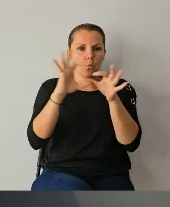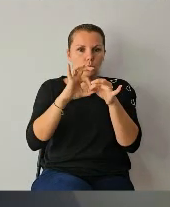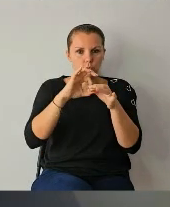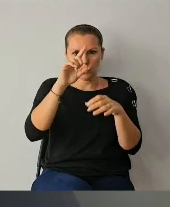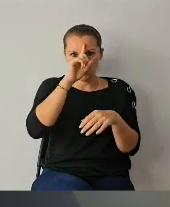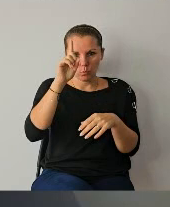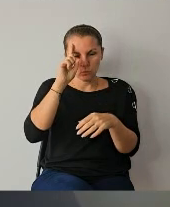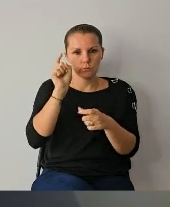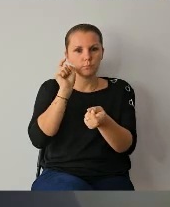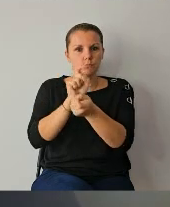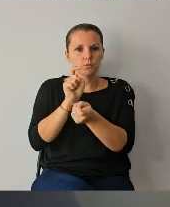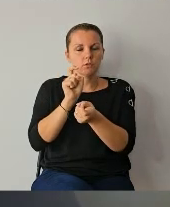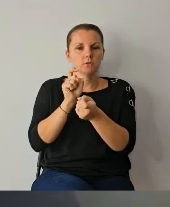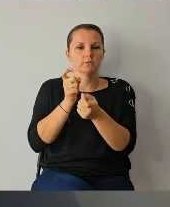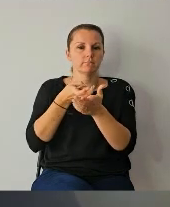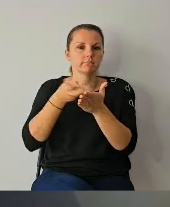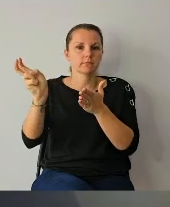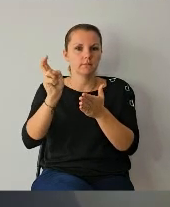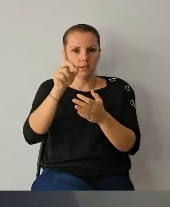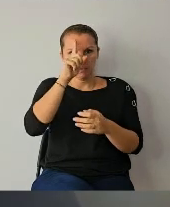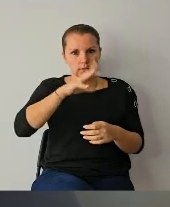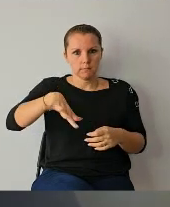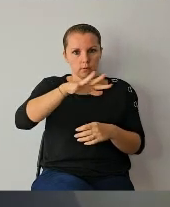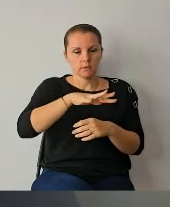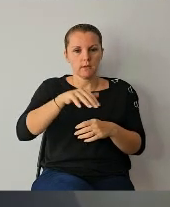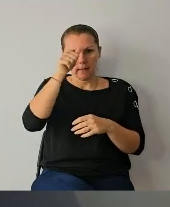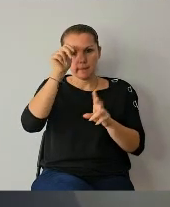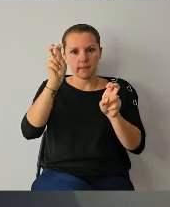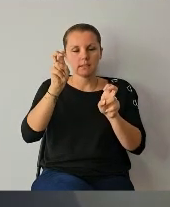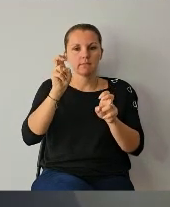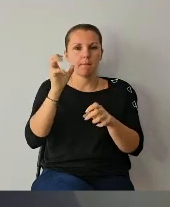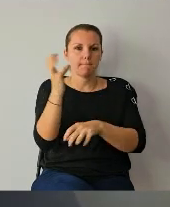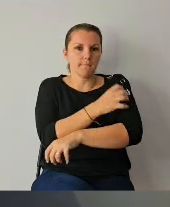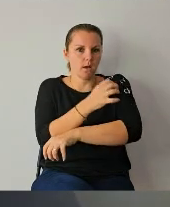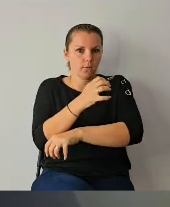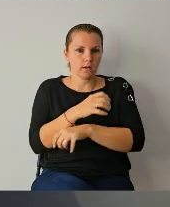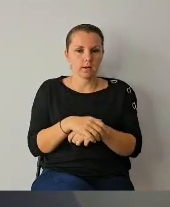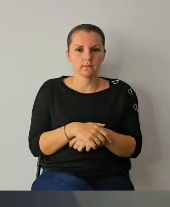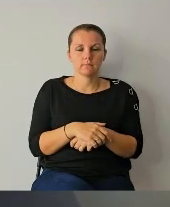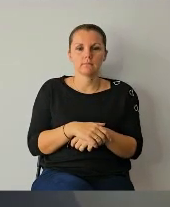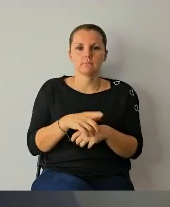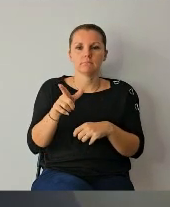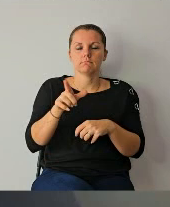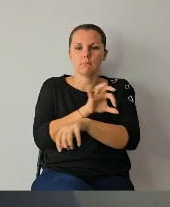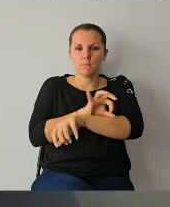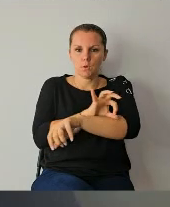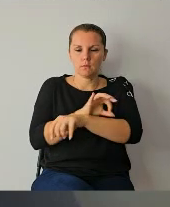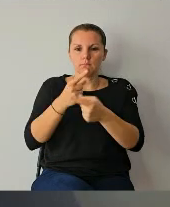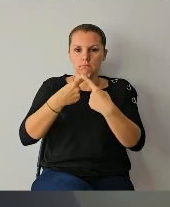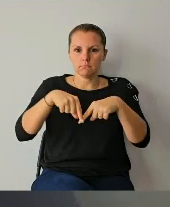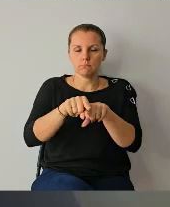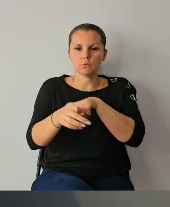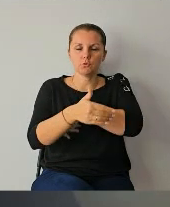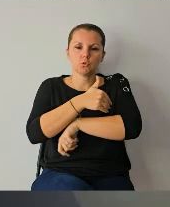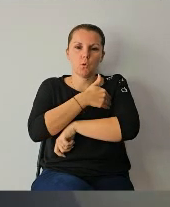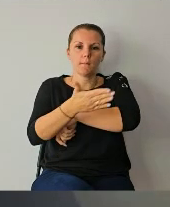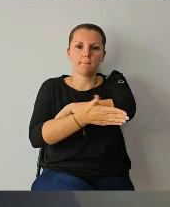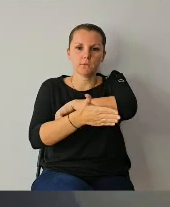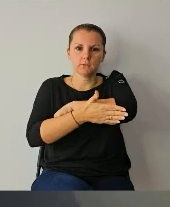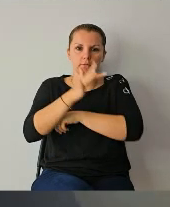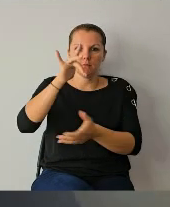wykluczeniu społecznemu. Pod nazwą Power, projekt realizowany przez Szkołę Podstawową w Boguchwale, który miał miejsce,